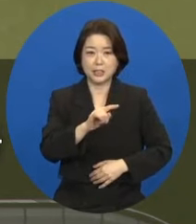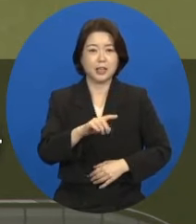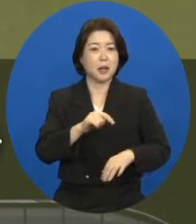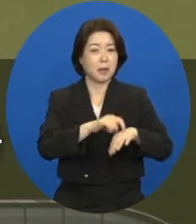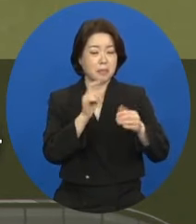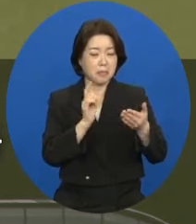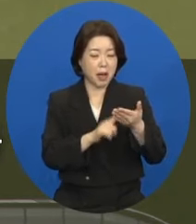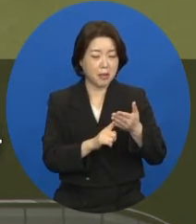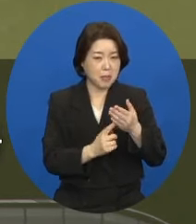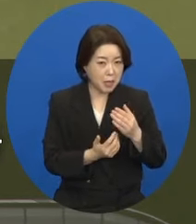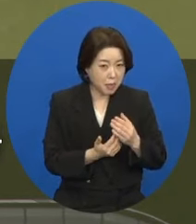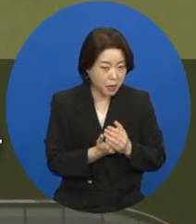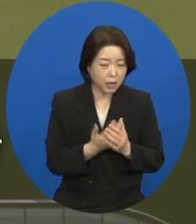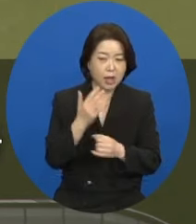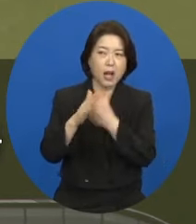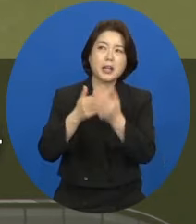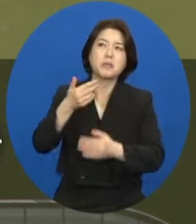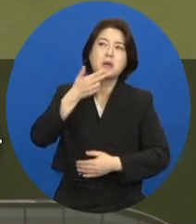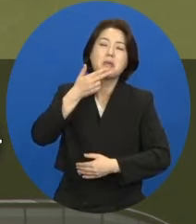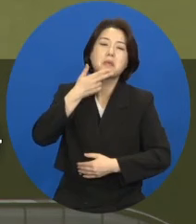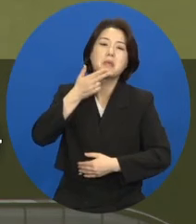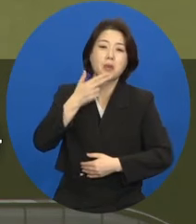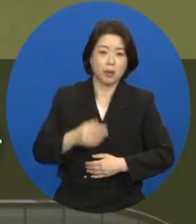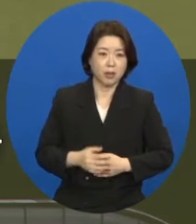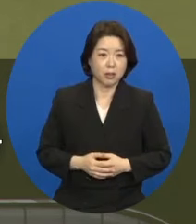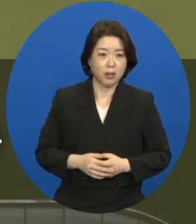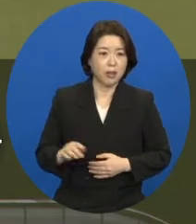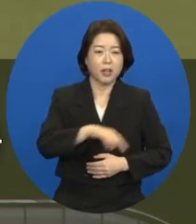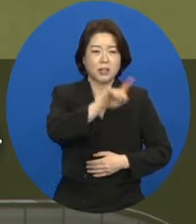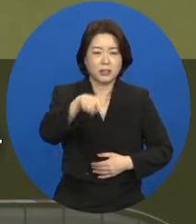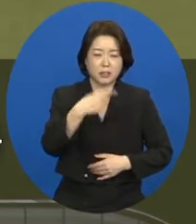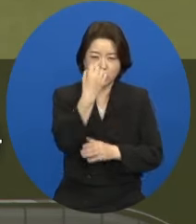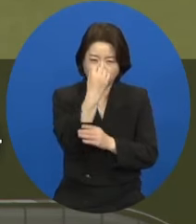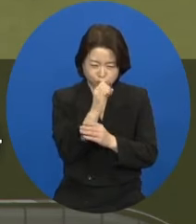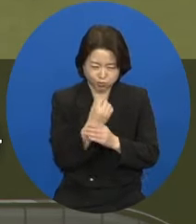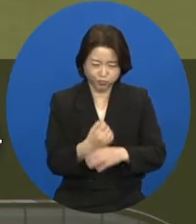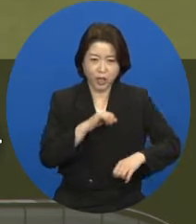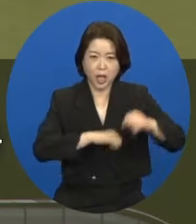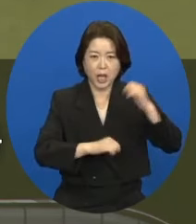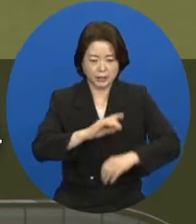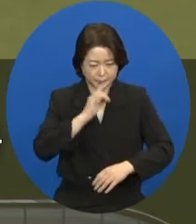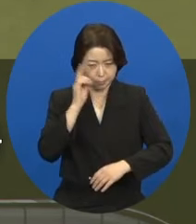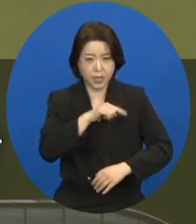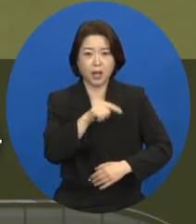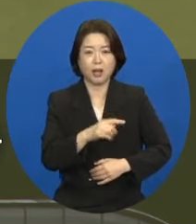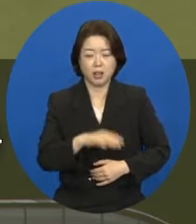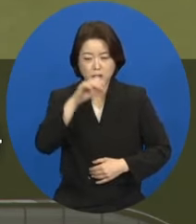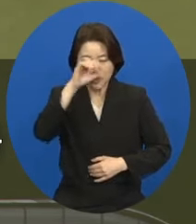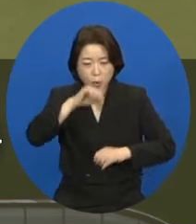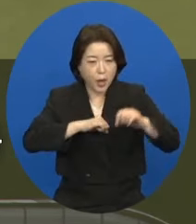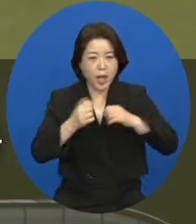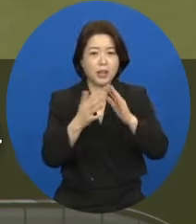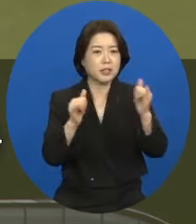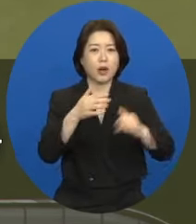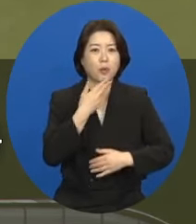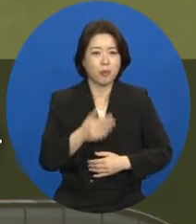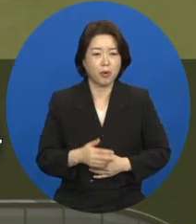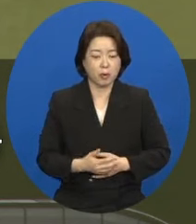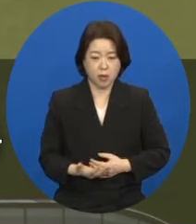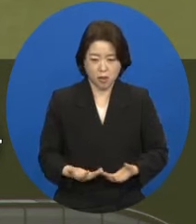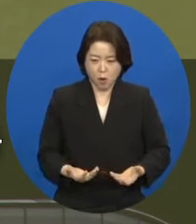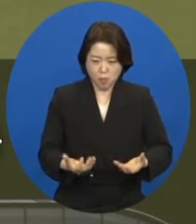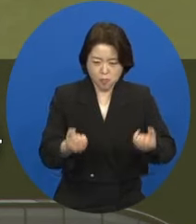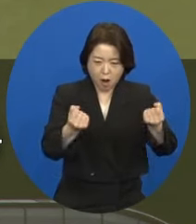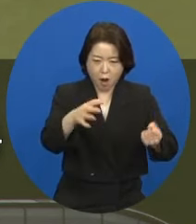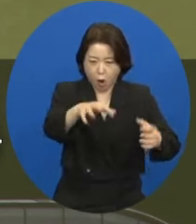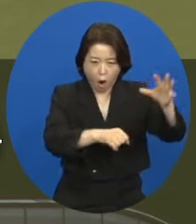이르기를 하나님이 없다 하는도다. 그들은 부패하고 행실이 가증하니 선을 행하는 자가 없도다. 가진 게 그렇게 많은데 어려운